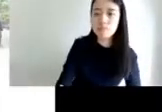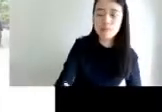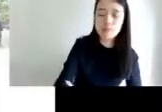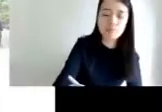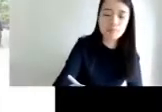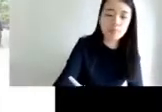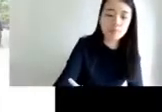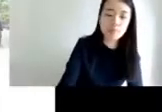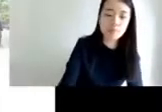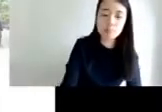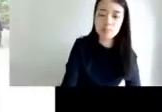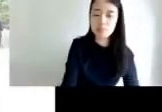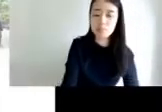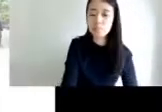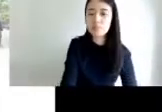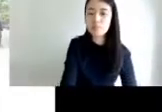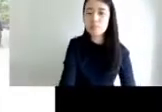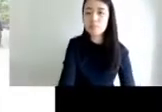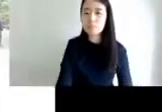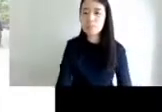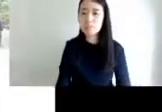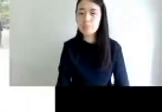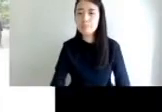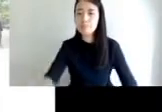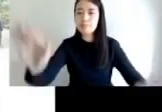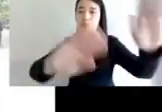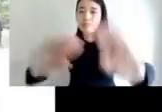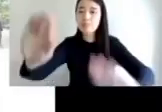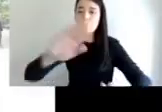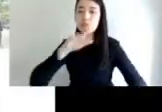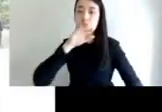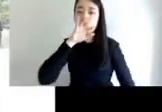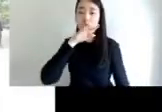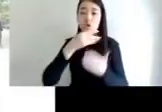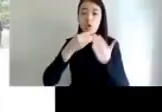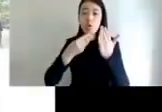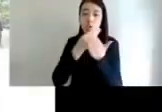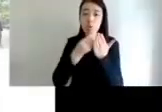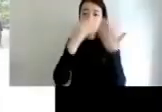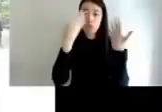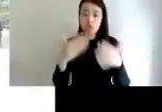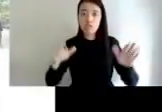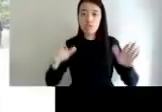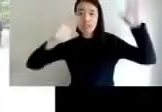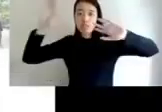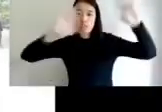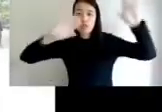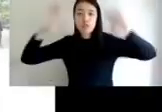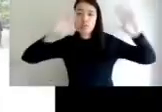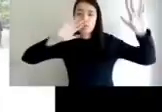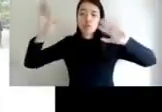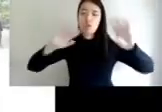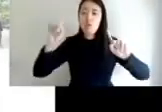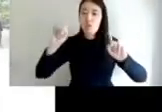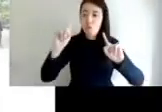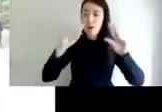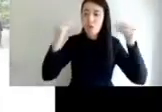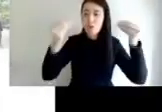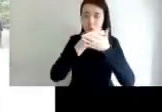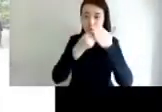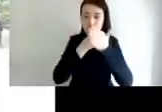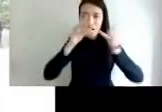哇！好多朋友仔咧，可以揮一揮手或者咧揚下啲畫俾我知